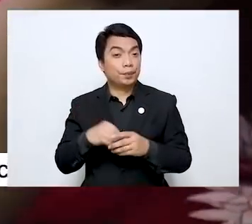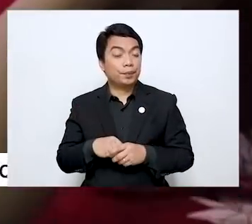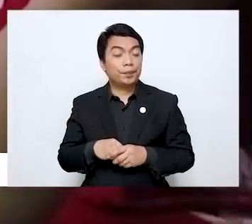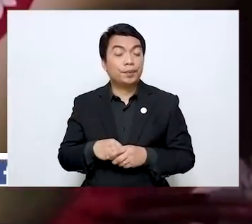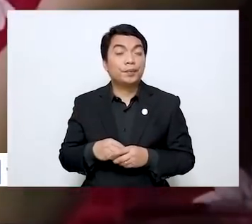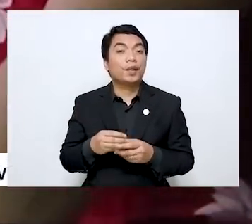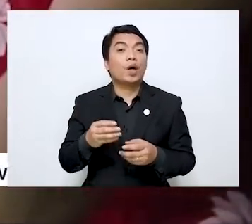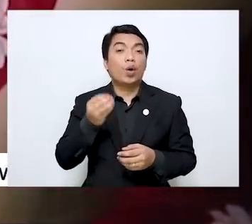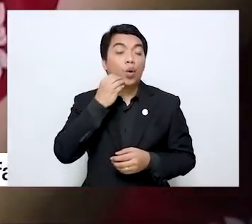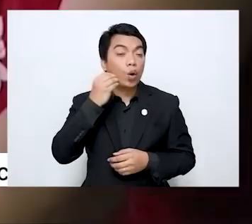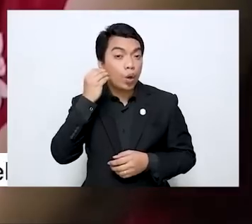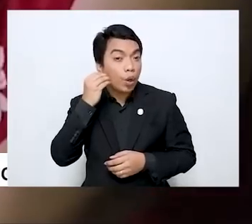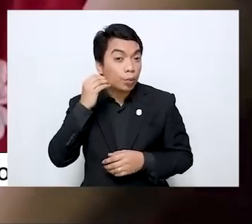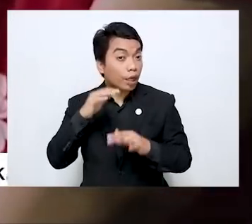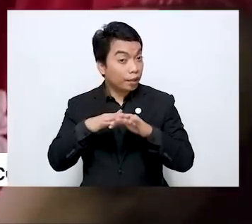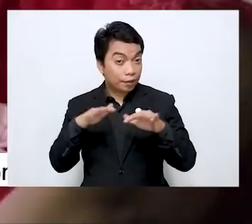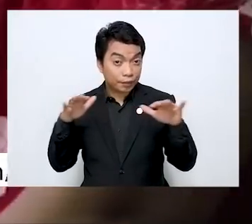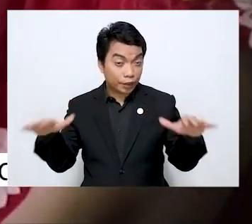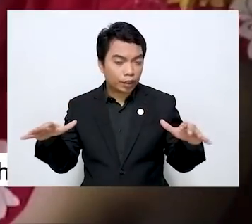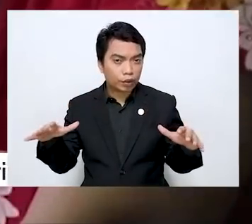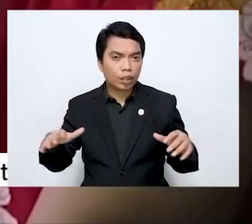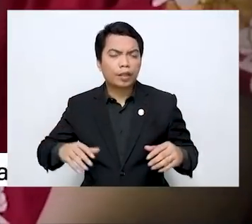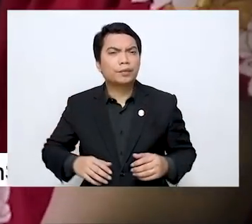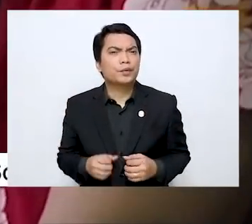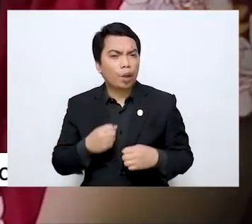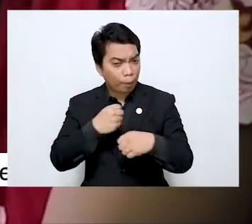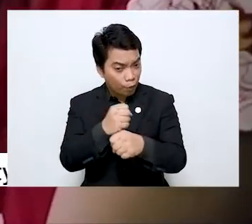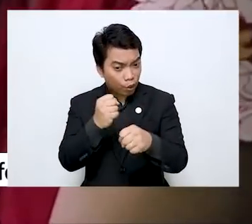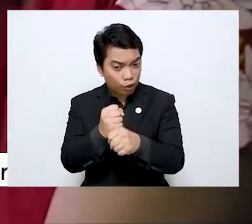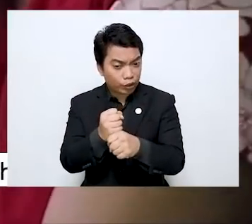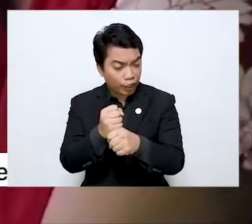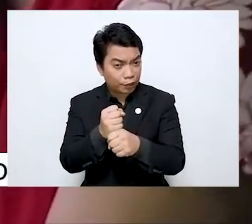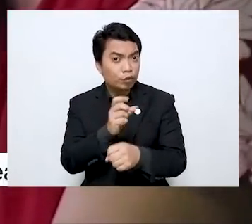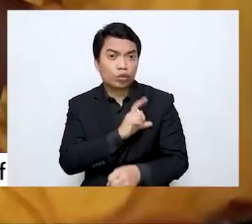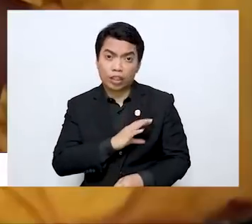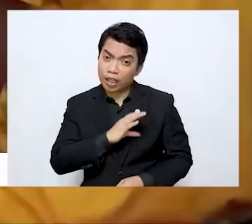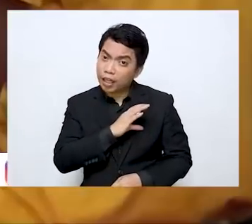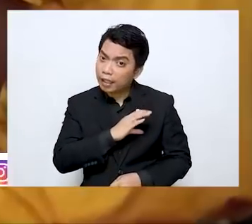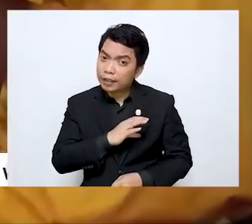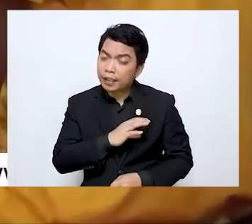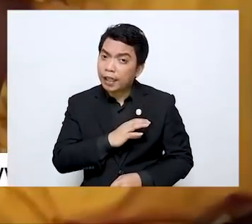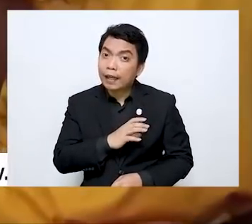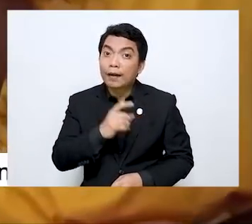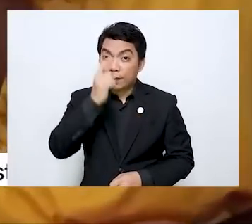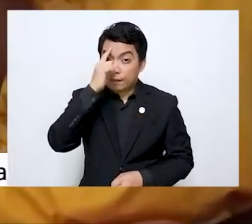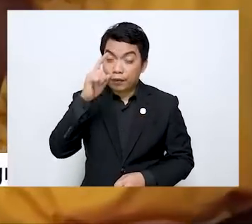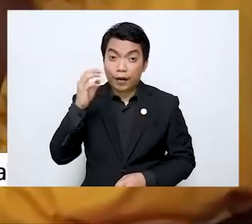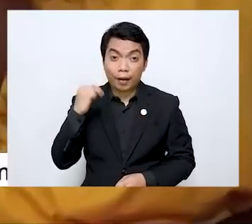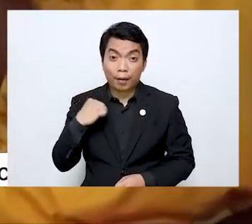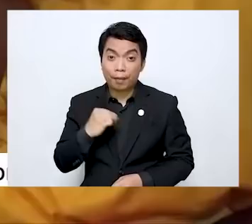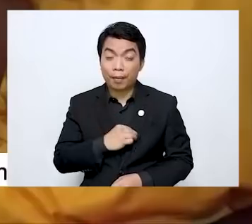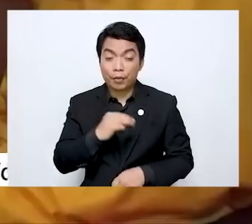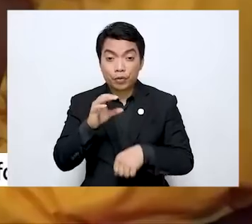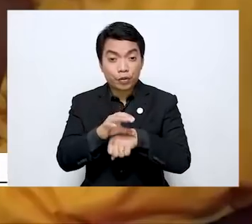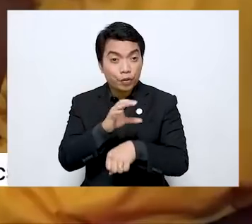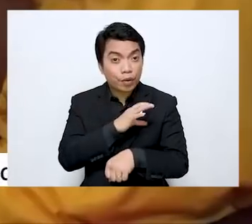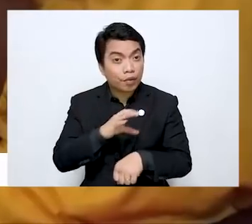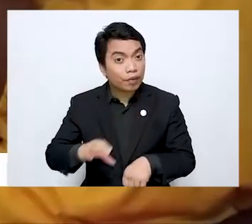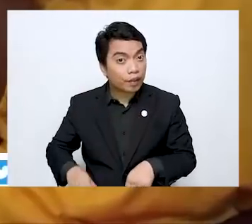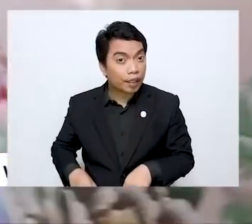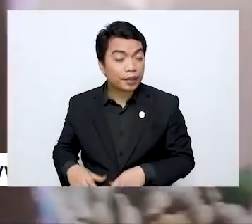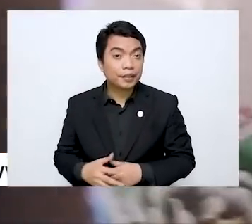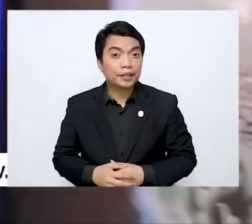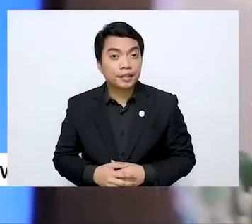ng tahanan, ang mga kabataan ay nauhubog na sa kanilang pagkatao. Para naman sa mga kabataang Iglesia ni